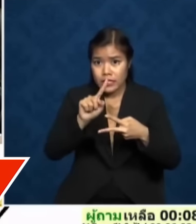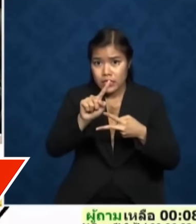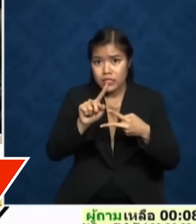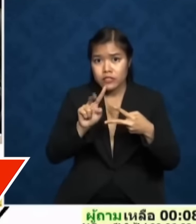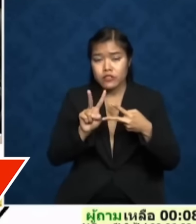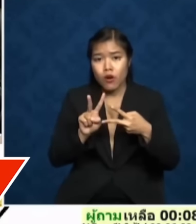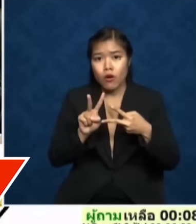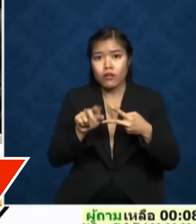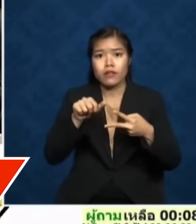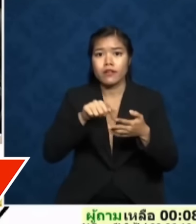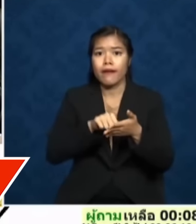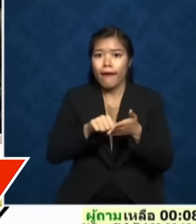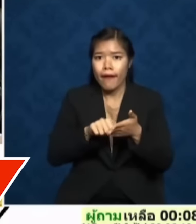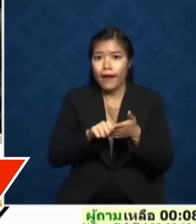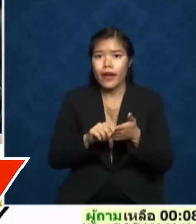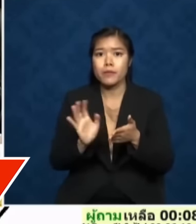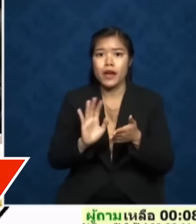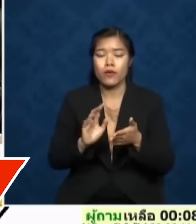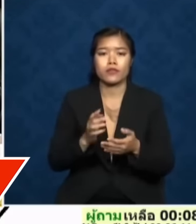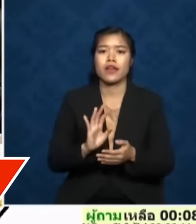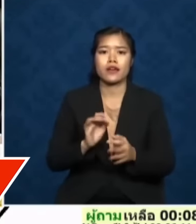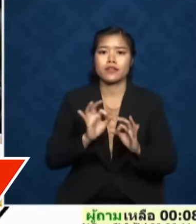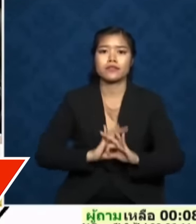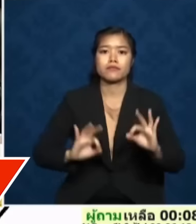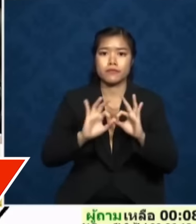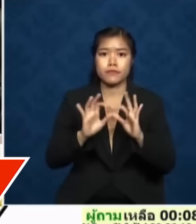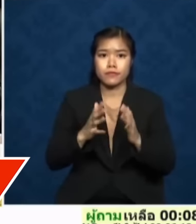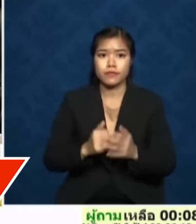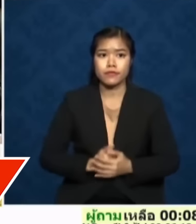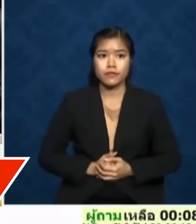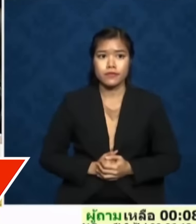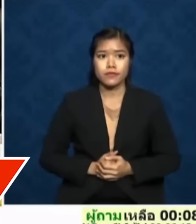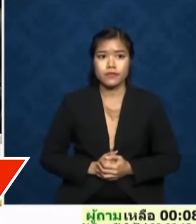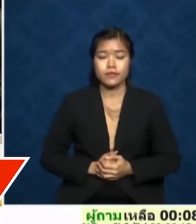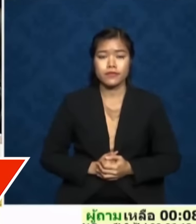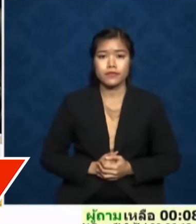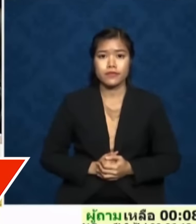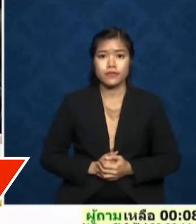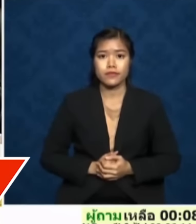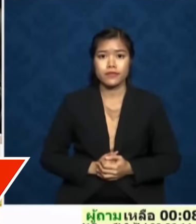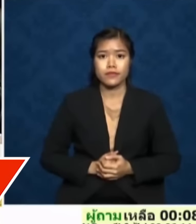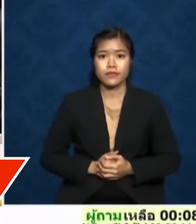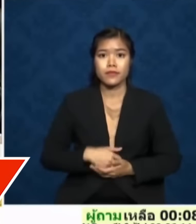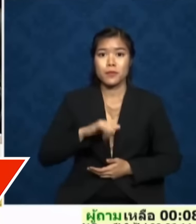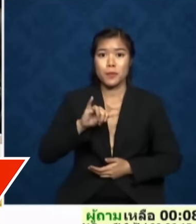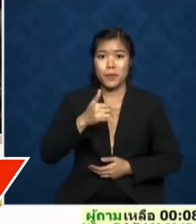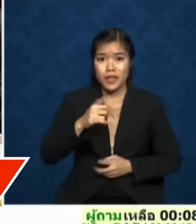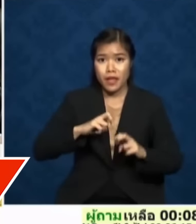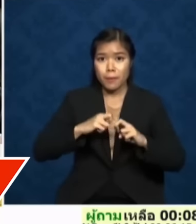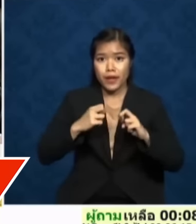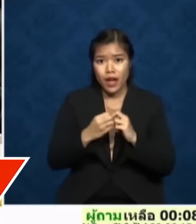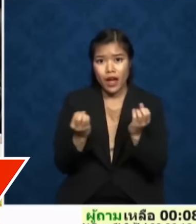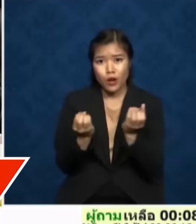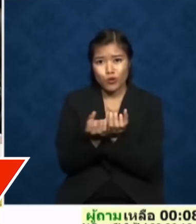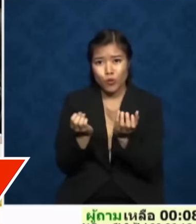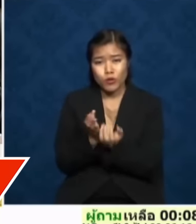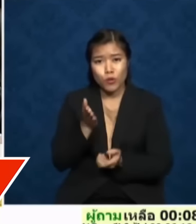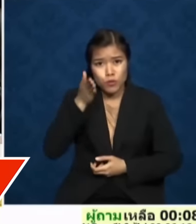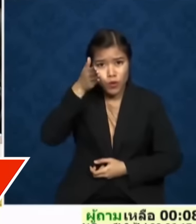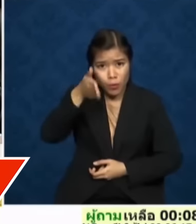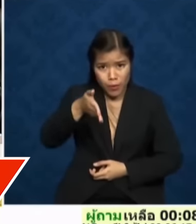ม่จำเป็นแต่อย่างใดและอย่างที่ผมเรียนอาจจะไปสร้างปัญหาใหม่โดยไม่จำเป็นด้วยนะ